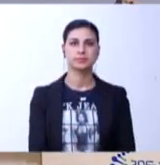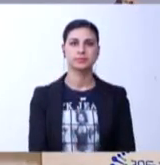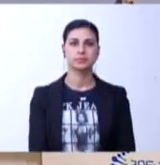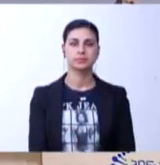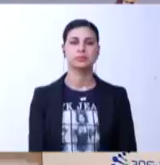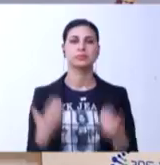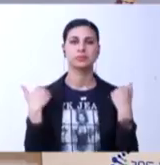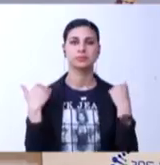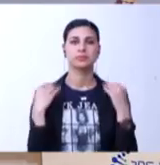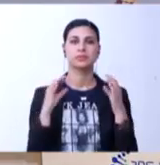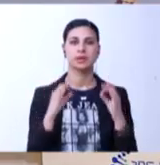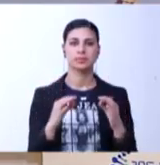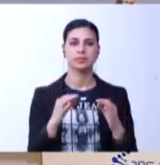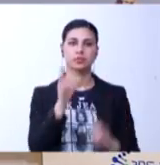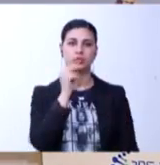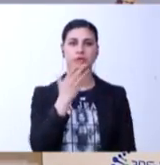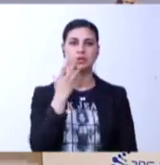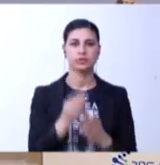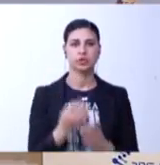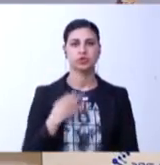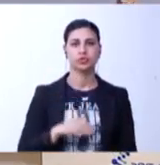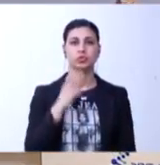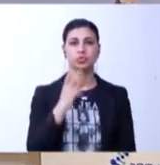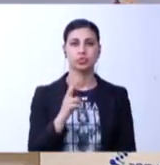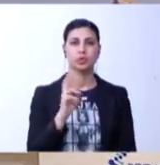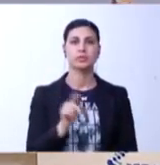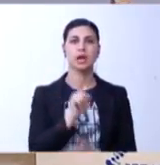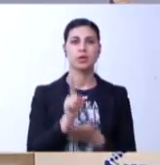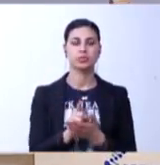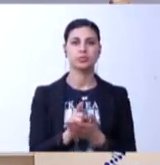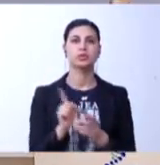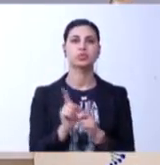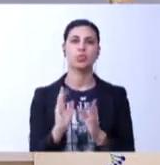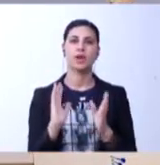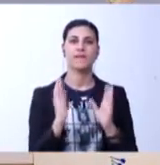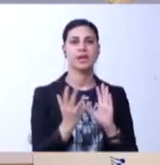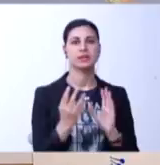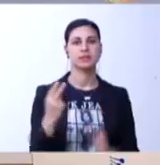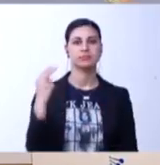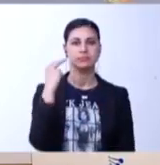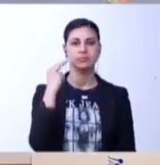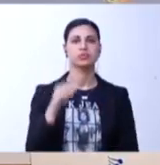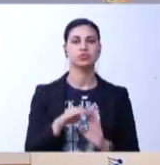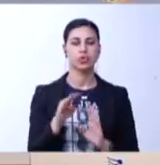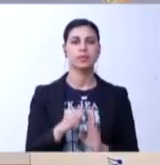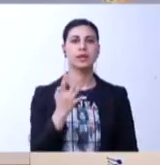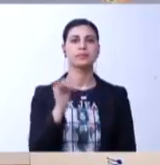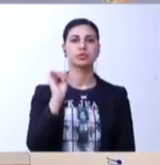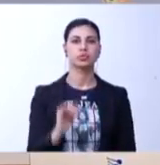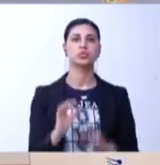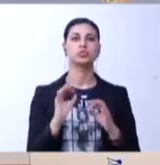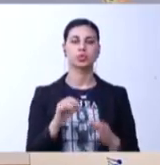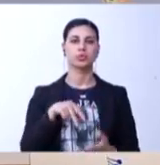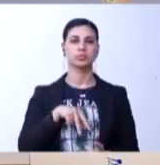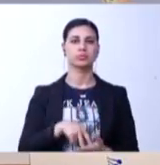რამდენად სიმეტრიულად არის ლავიწები, როდესაც თქვენ მას უყურებთ და აუცილებლად შეხედეთ გვერდიდან, რამდენად შეუძლია მას, რომ